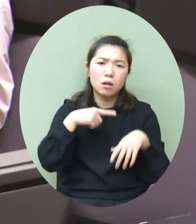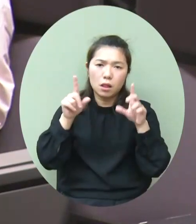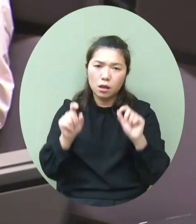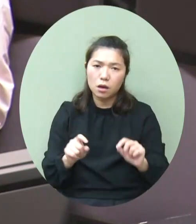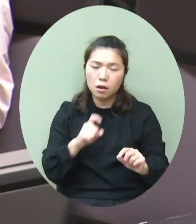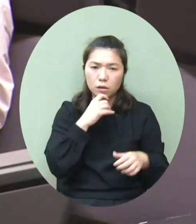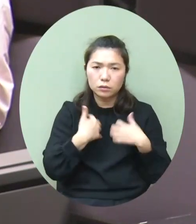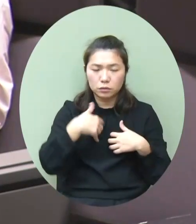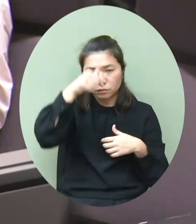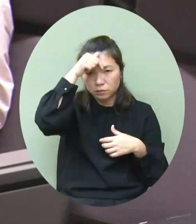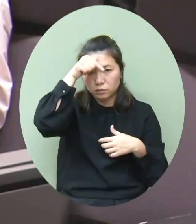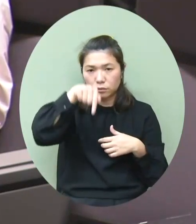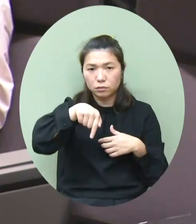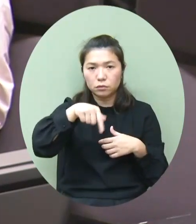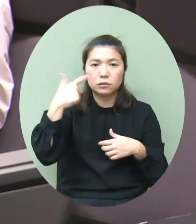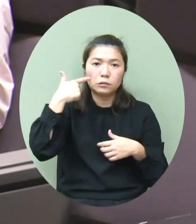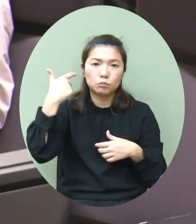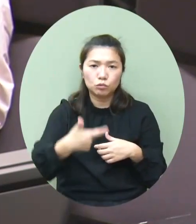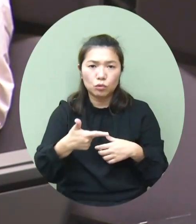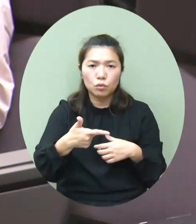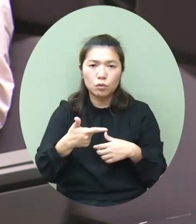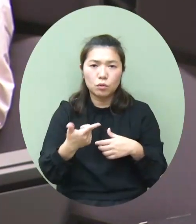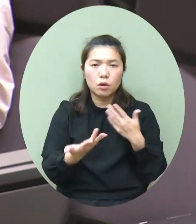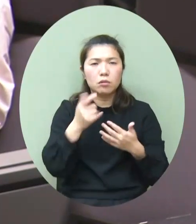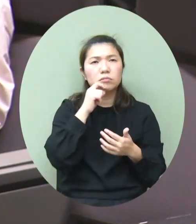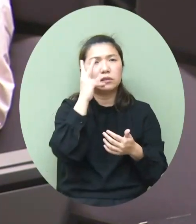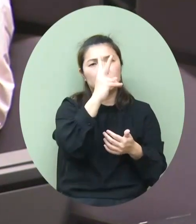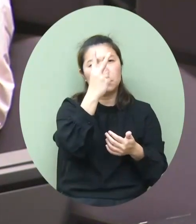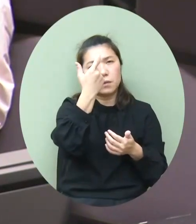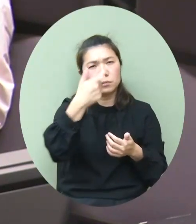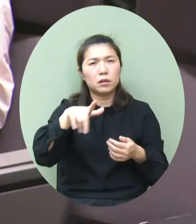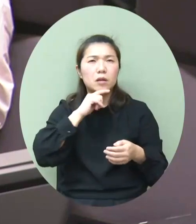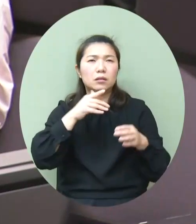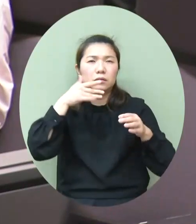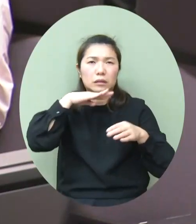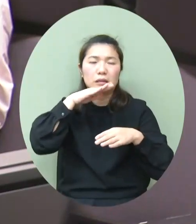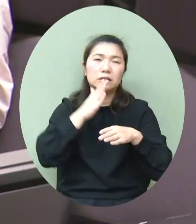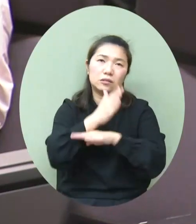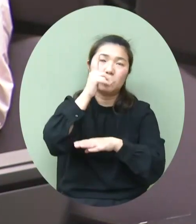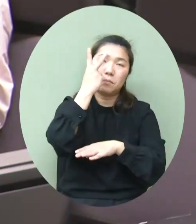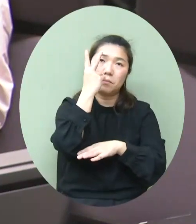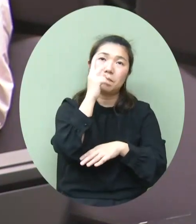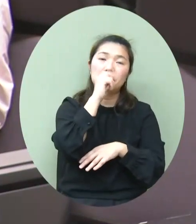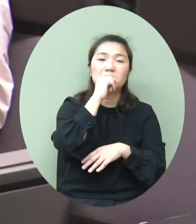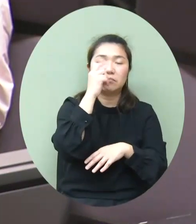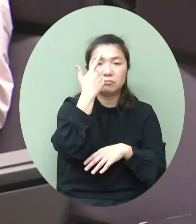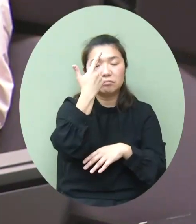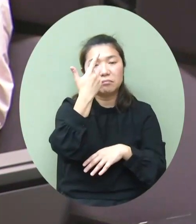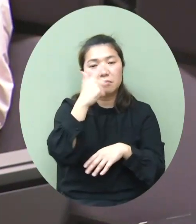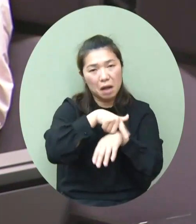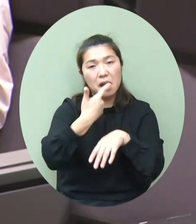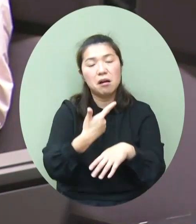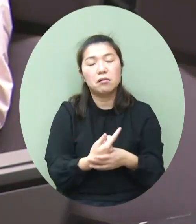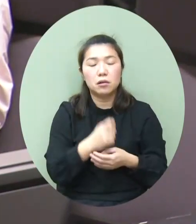我们了解急诊室最严重的可能会有大概280个病人等候超过